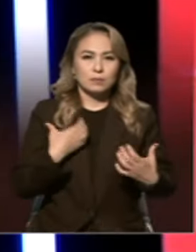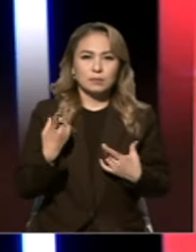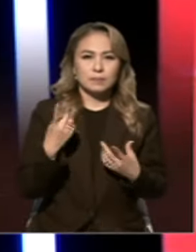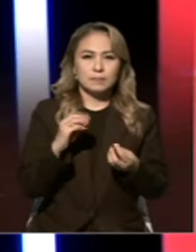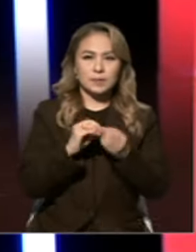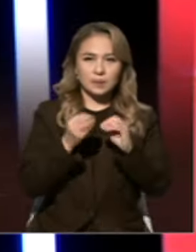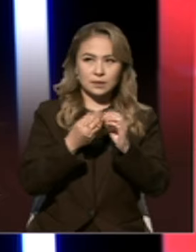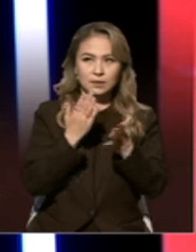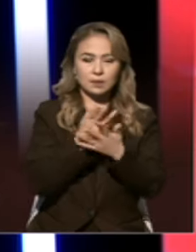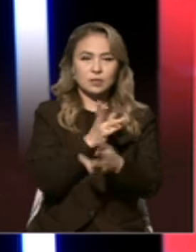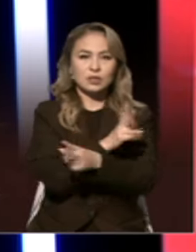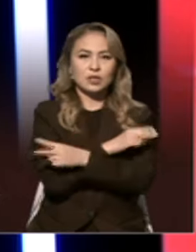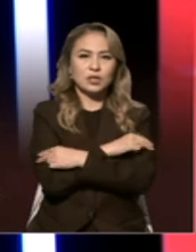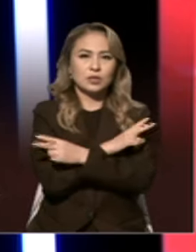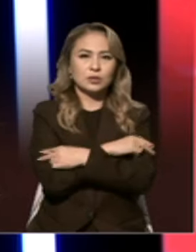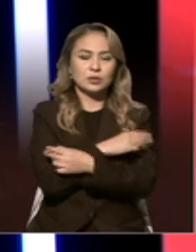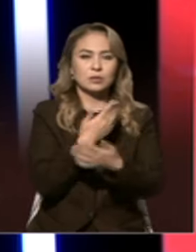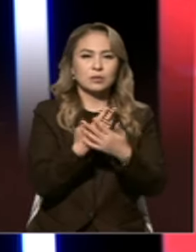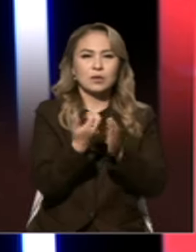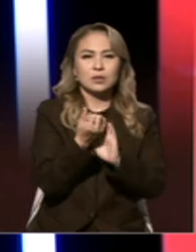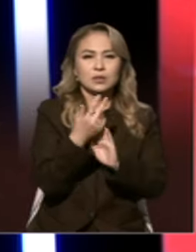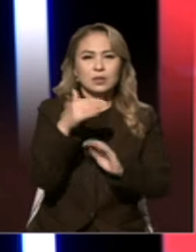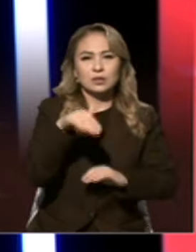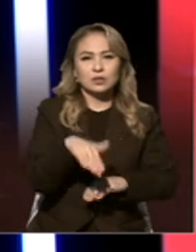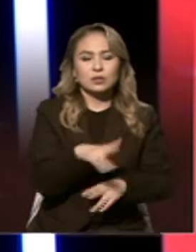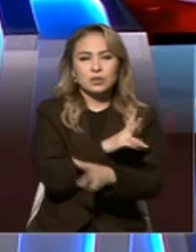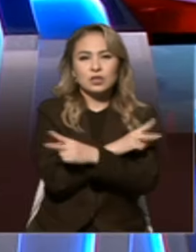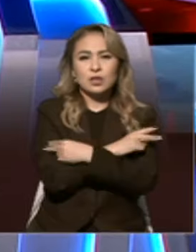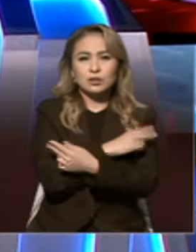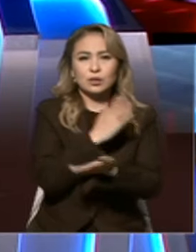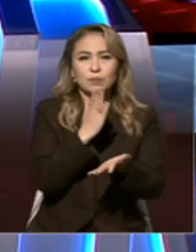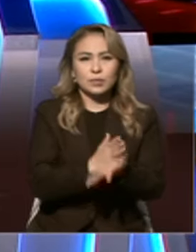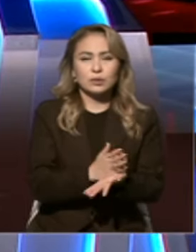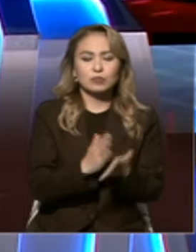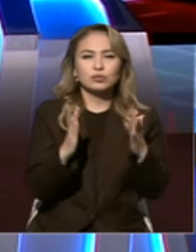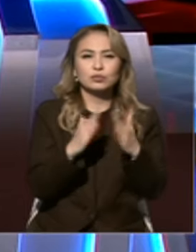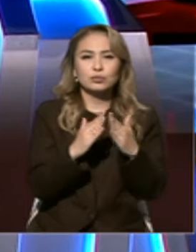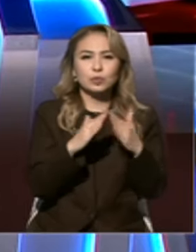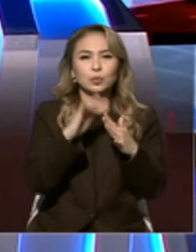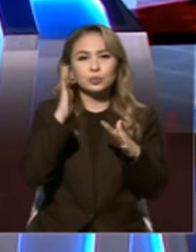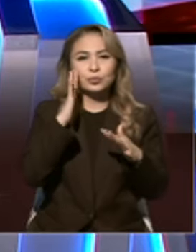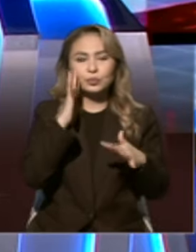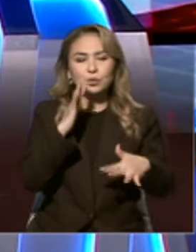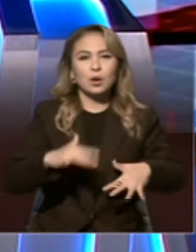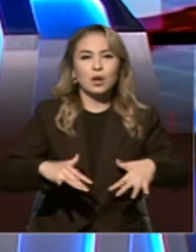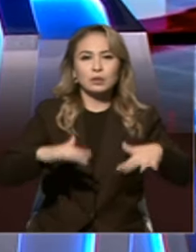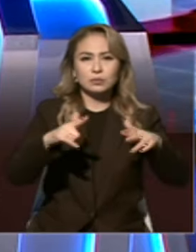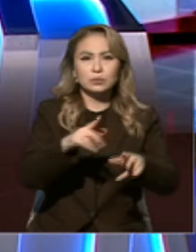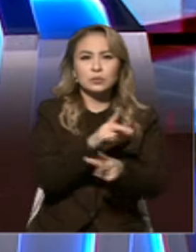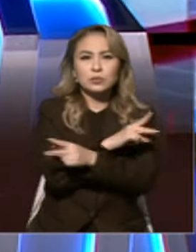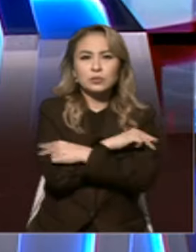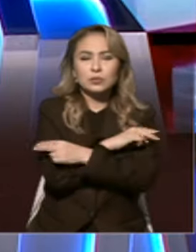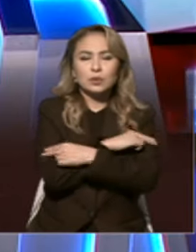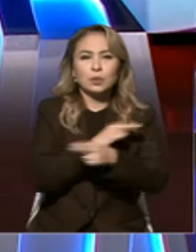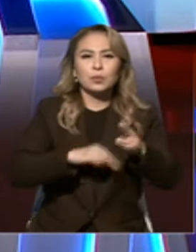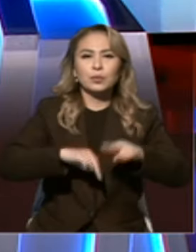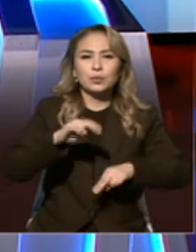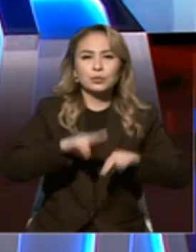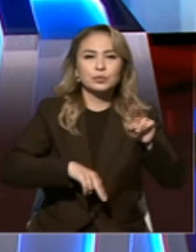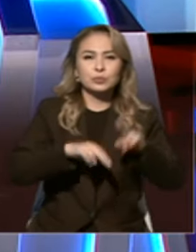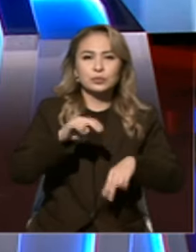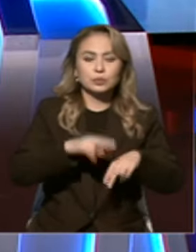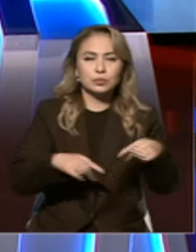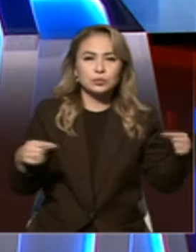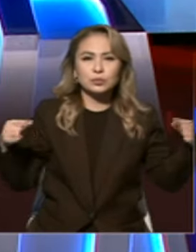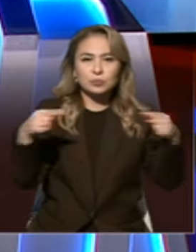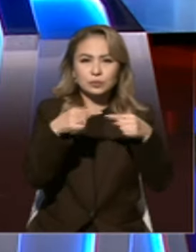Мына саяжайлар. 13 мың саяжайда айттық қой, үйде су алды. Осы саяжайдың құрылысын бізге